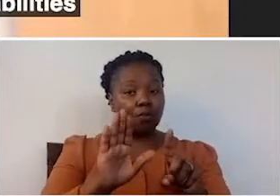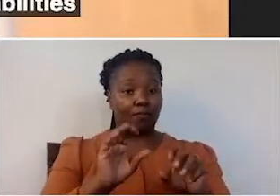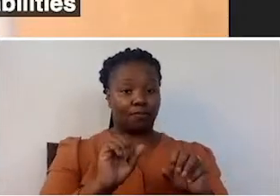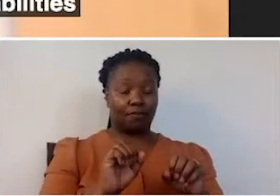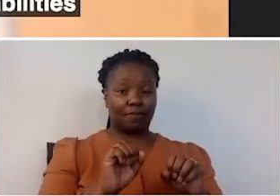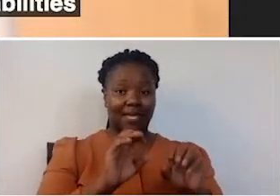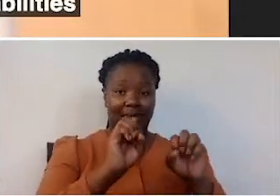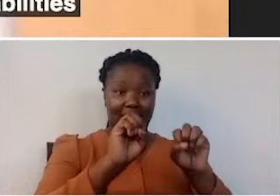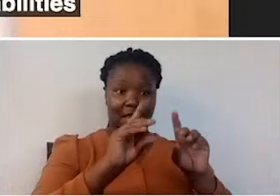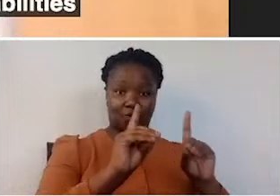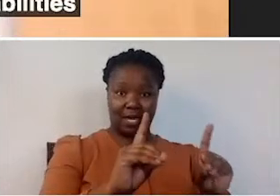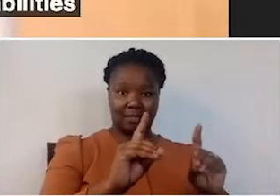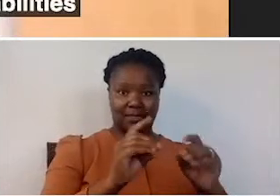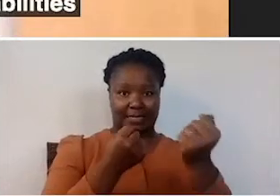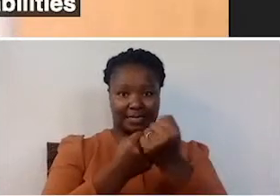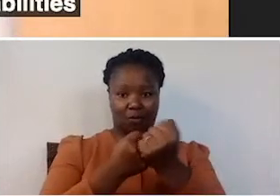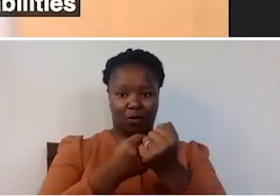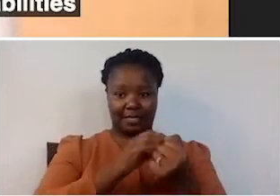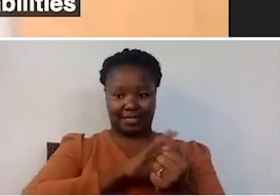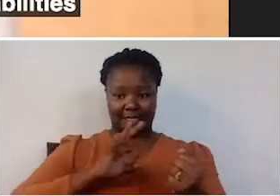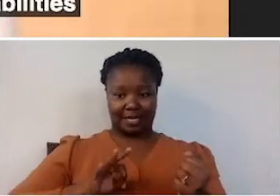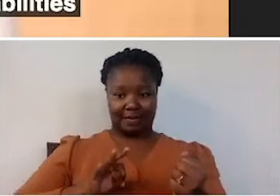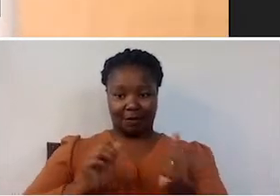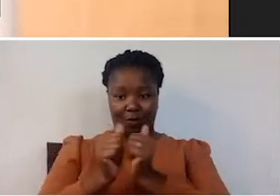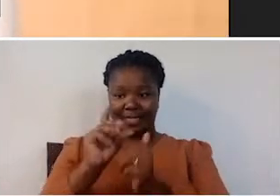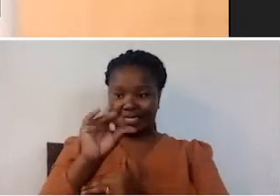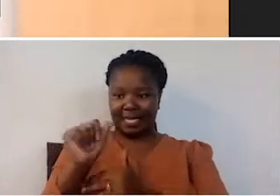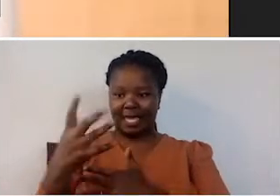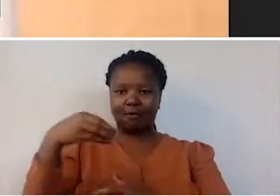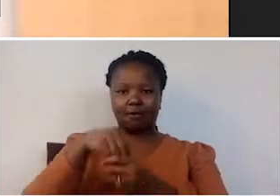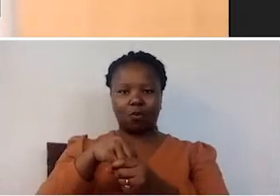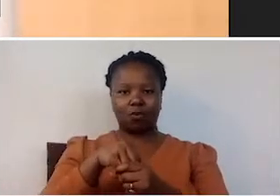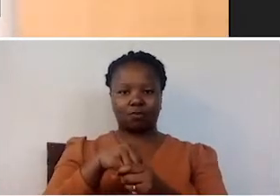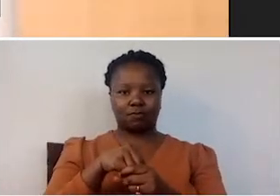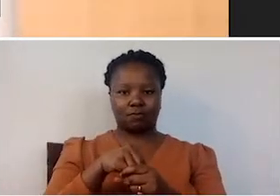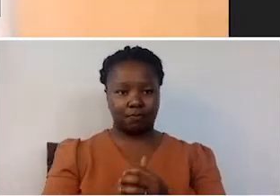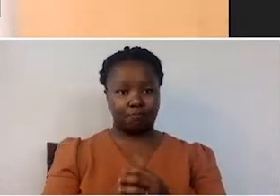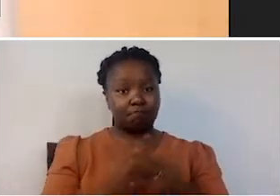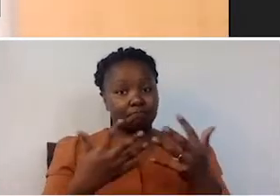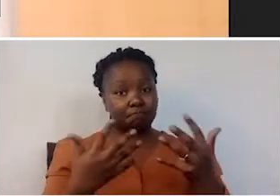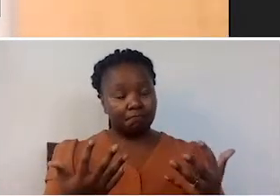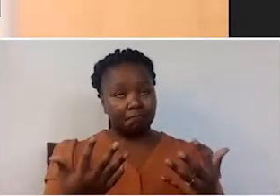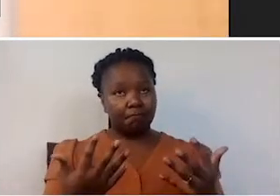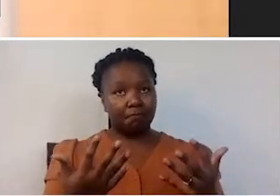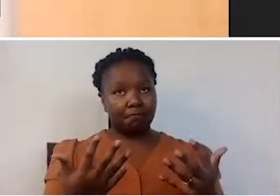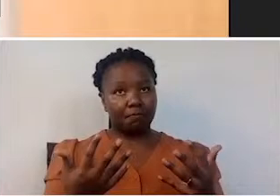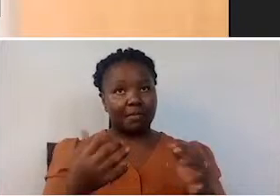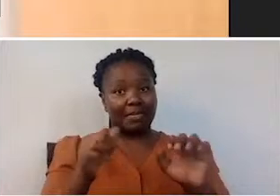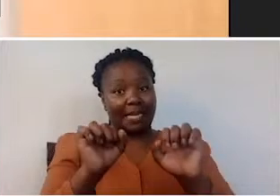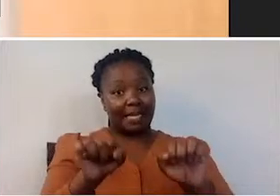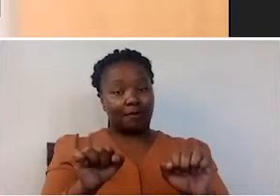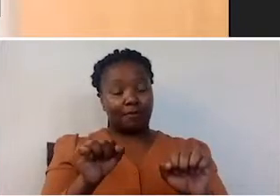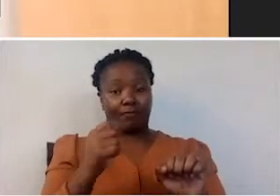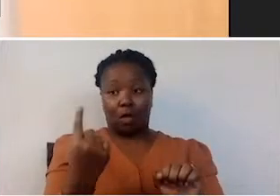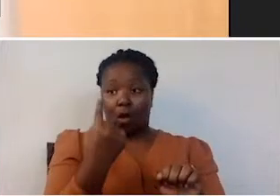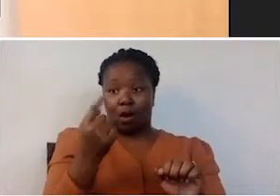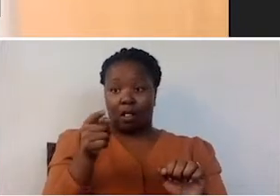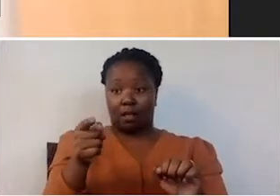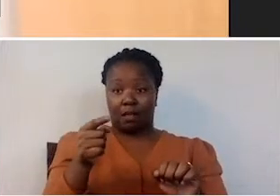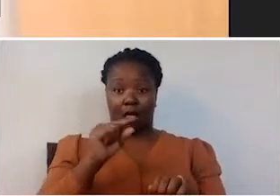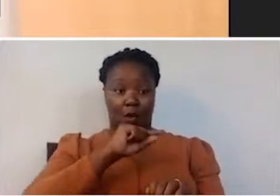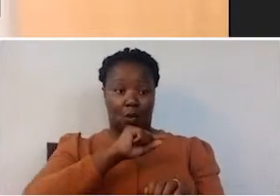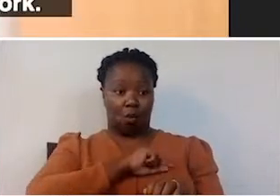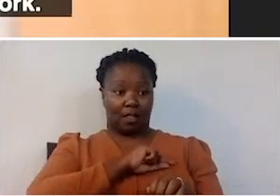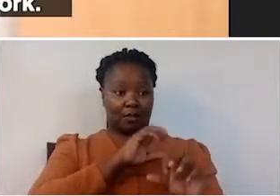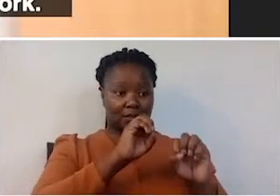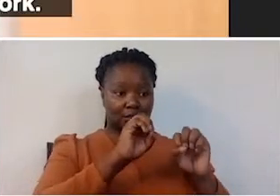non seulement bénéficier d'une formation éducative de qualité, donc il est important de bien les